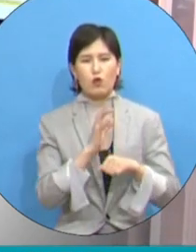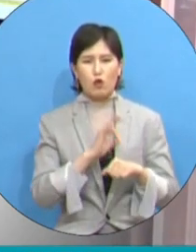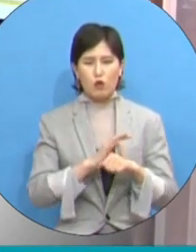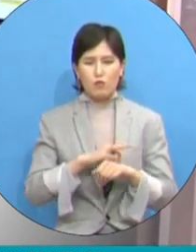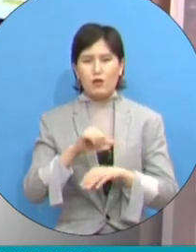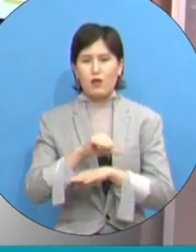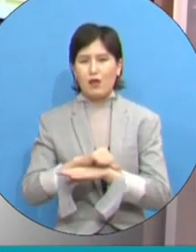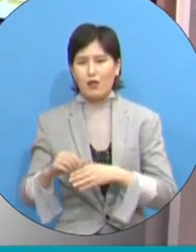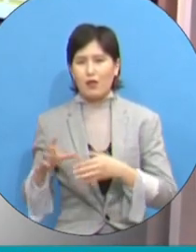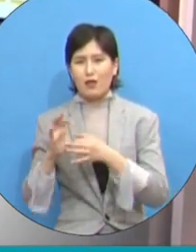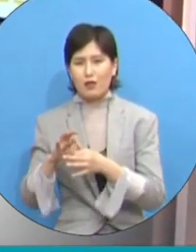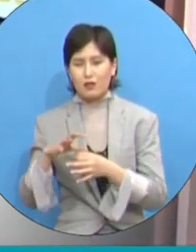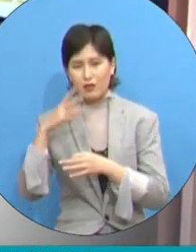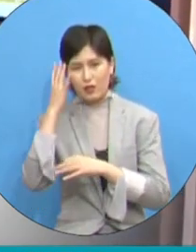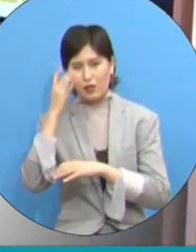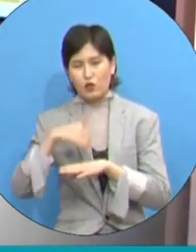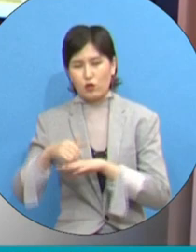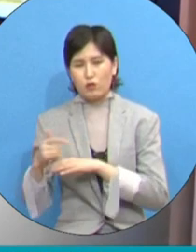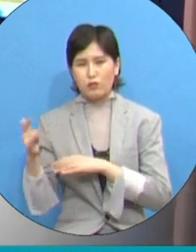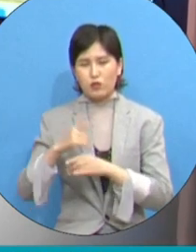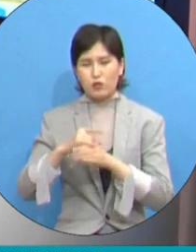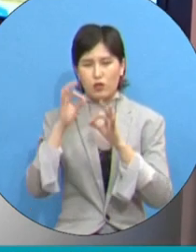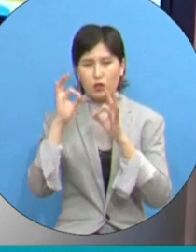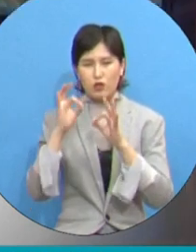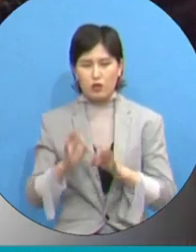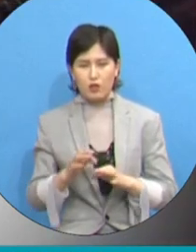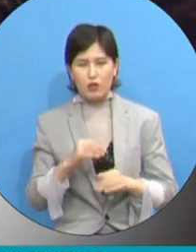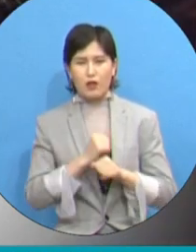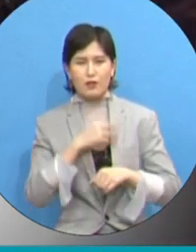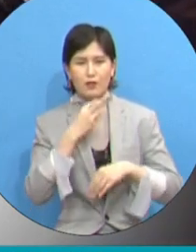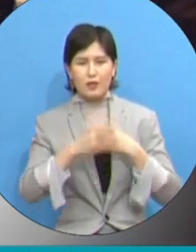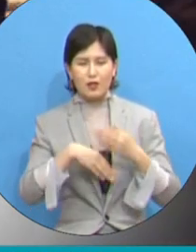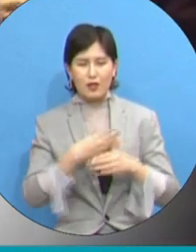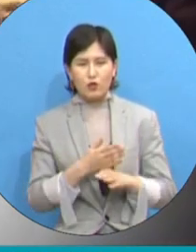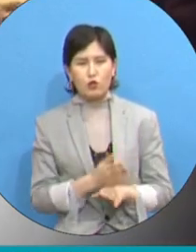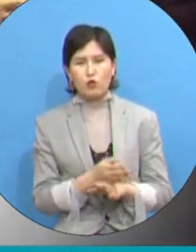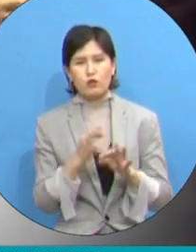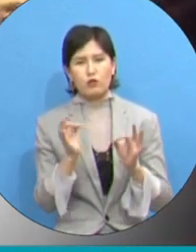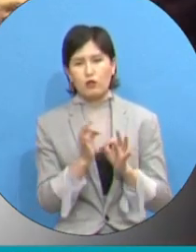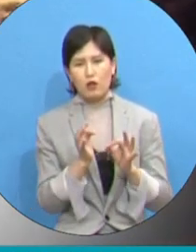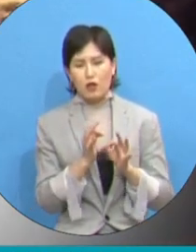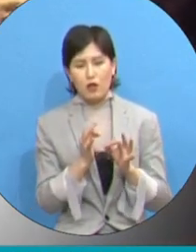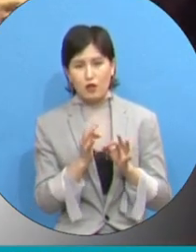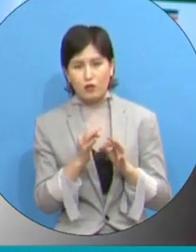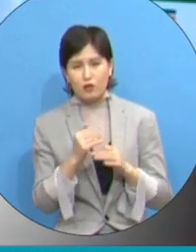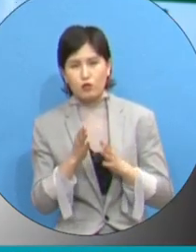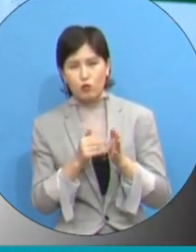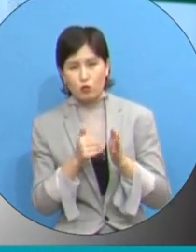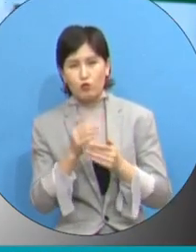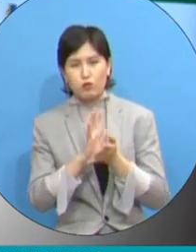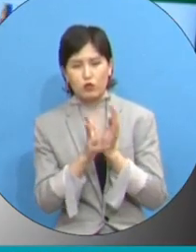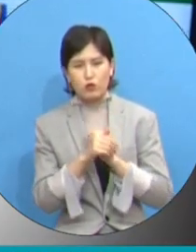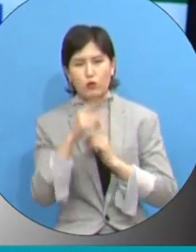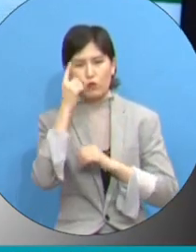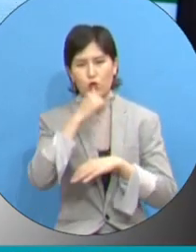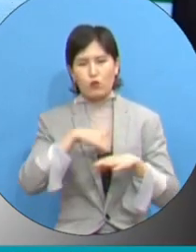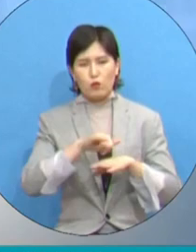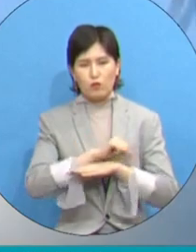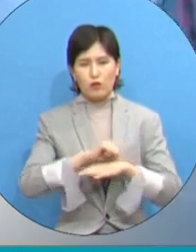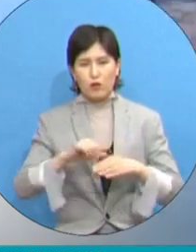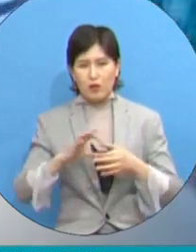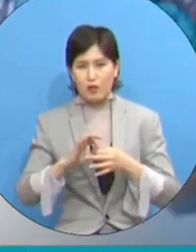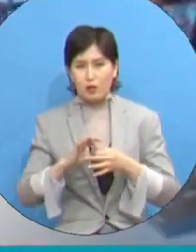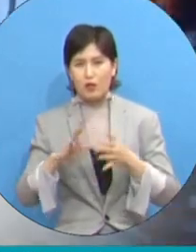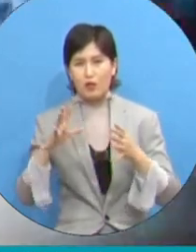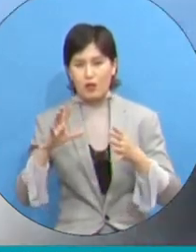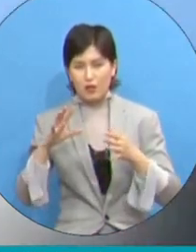хаасантай холбоотойгоор бас аяилжуулчлалын мэдээллийн төвийн хөгжүүлэлтийн ажил бүрэн хийгдэж дуусаагүй байгаа ч Монгол улс гадаад улсад агарын хилээ нээсэн цагаас